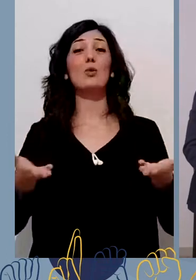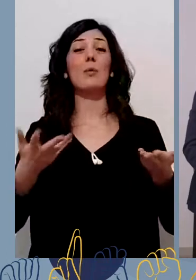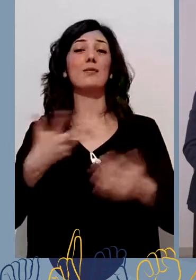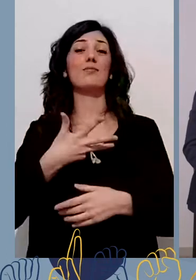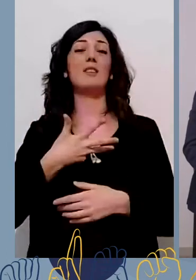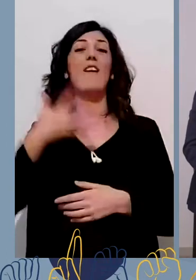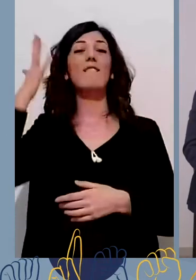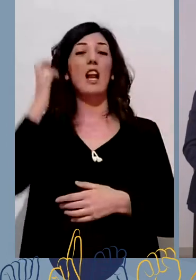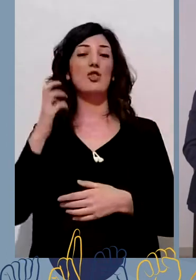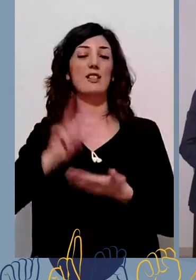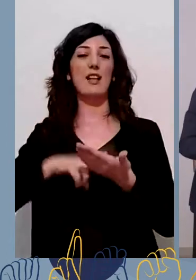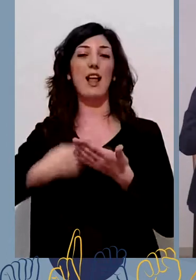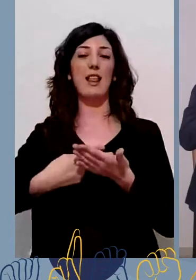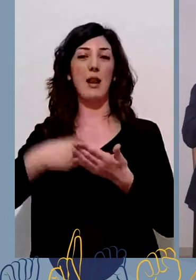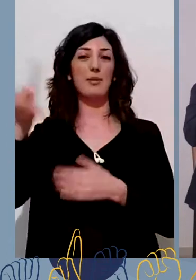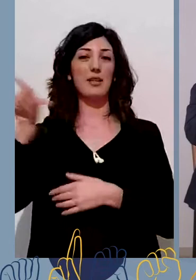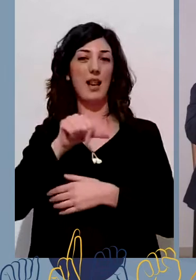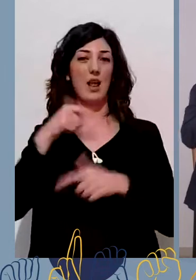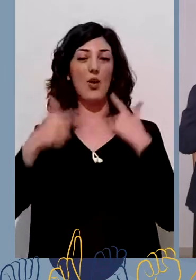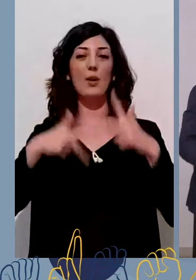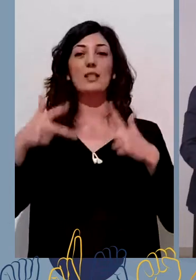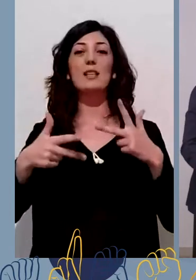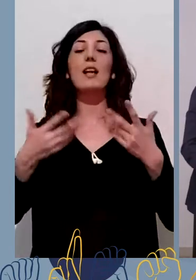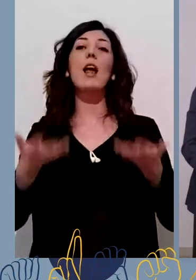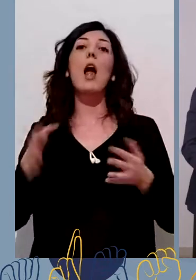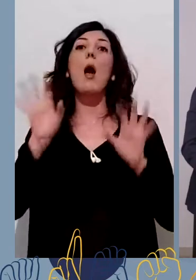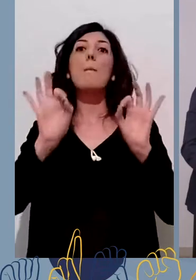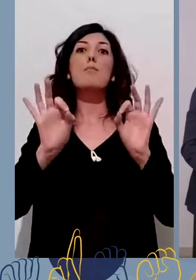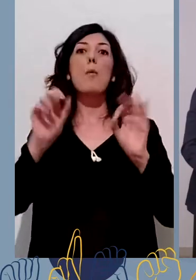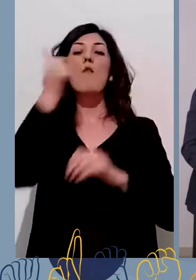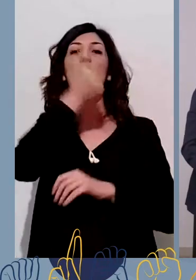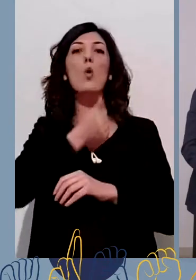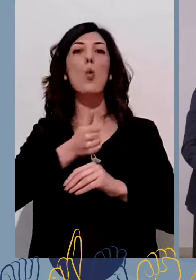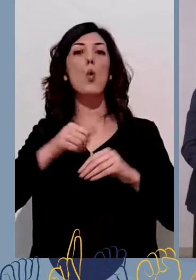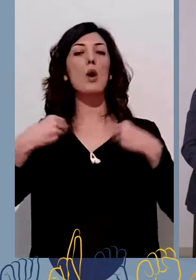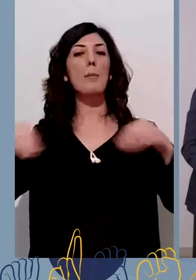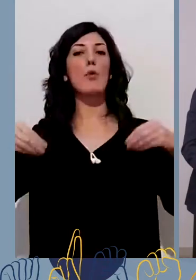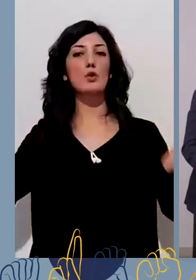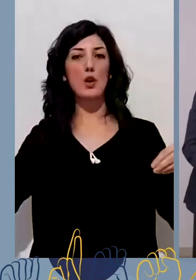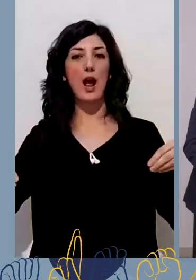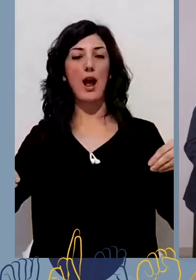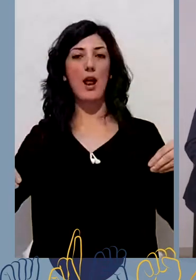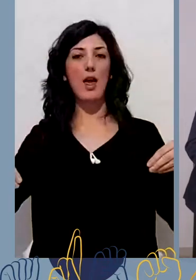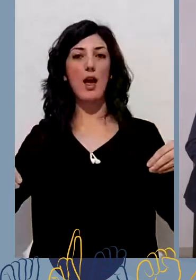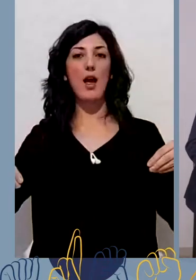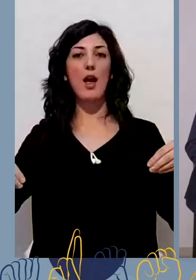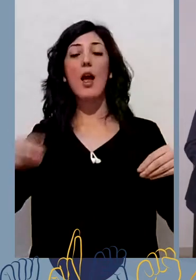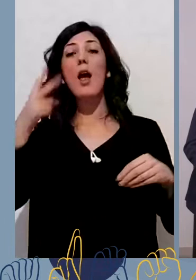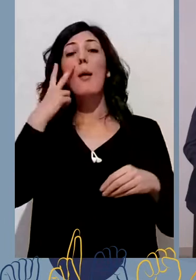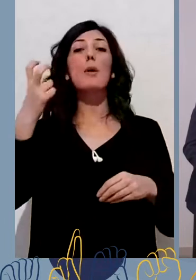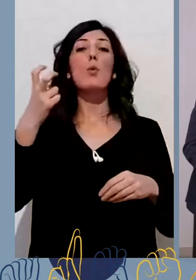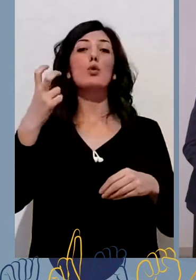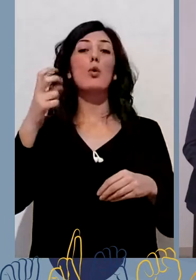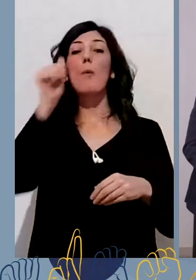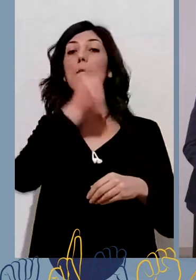e l'interprete dei segni è proprio una figura professionale. Quindi proprio per quanto riguarda la figura professionale dell'interprete della lingua